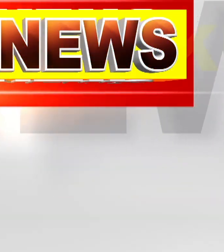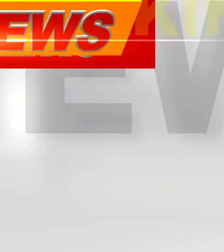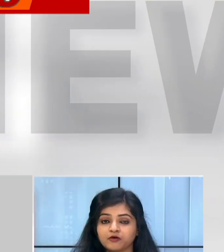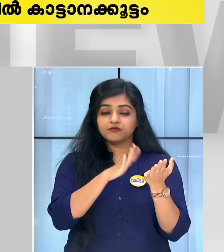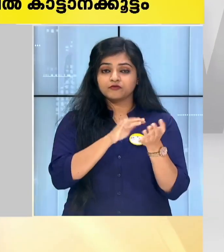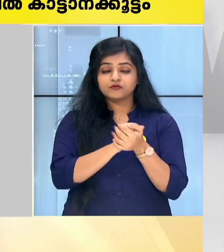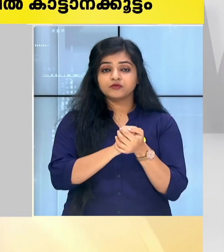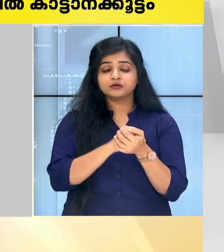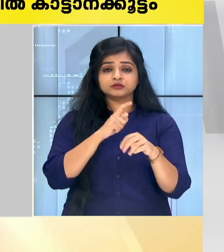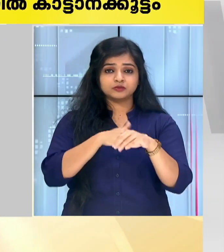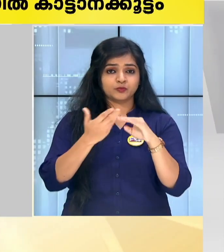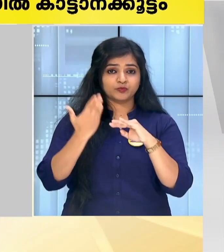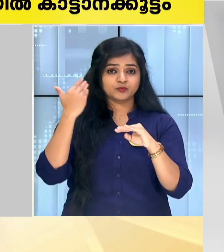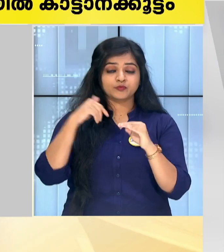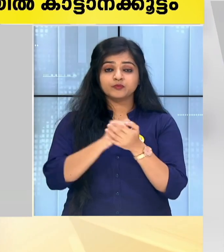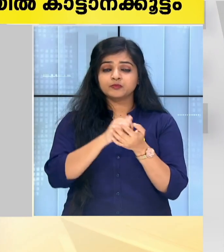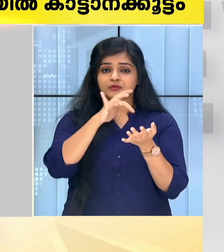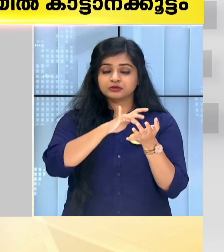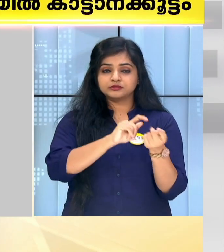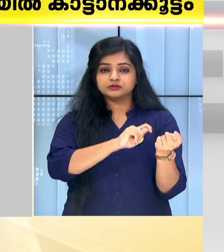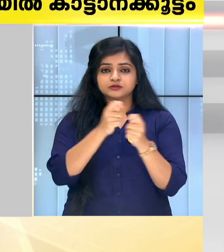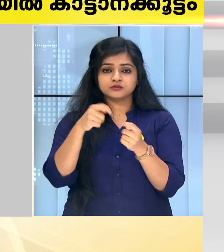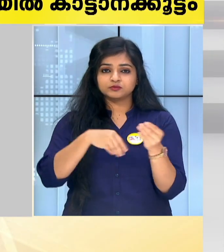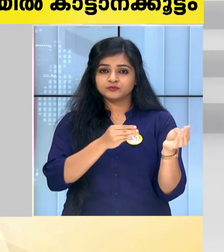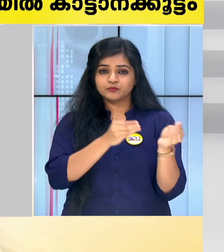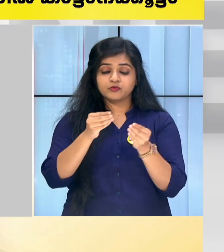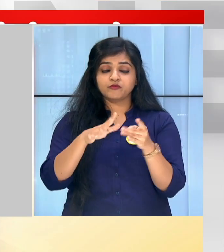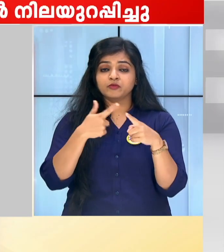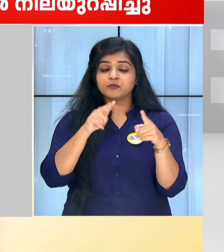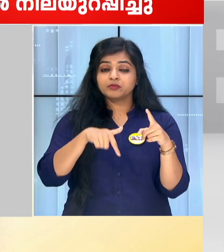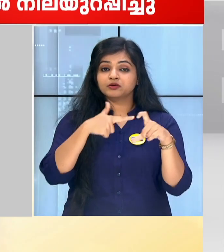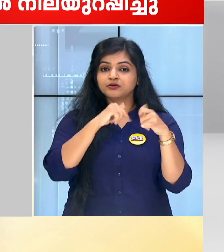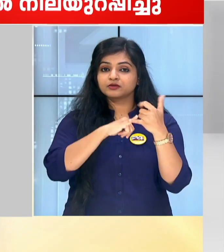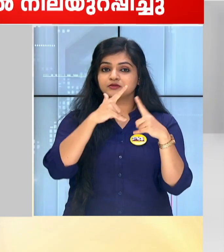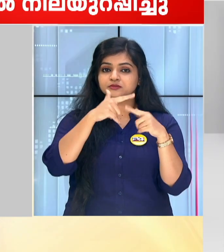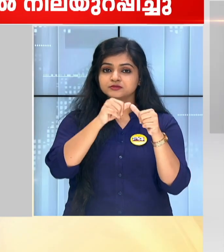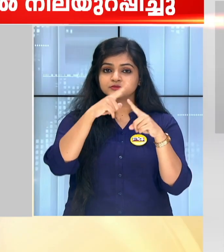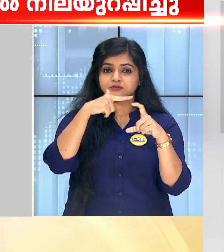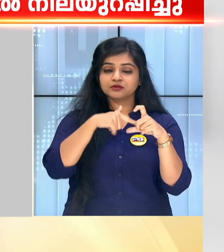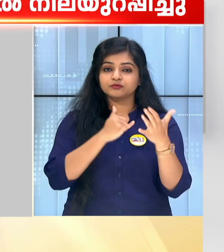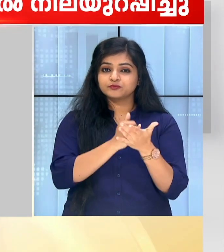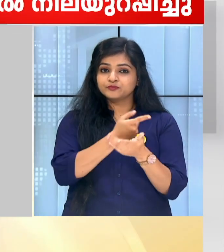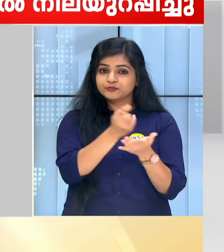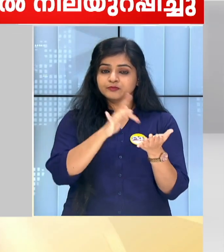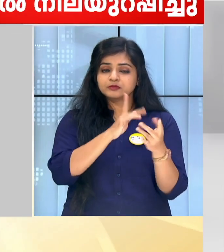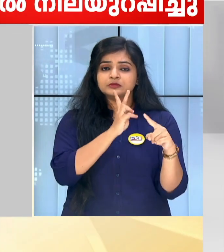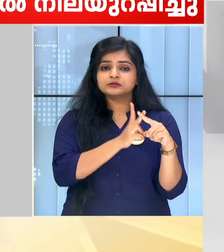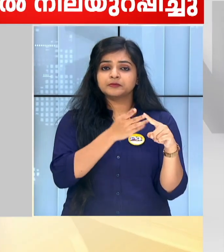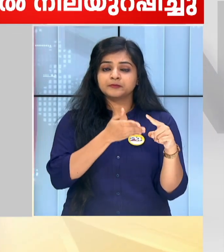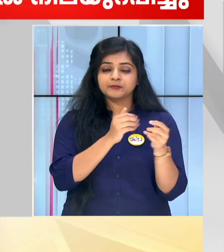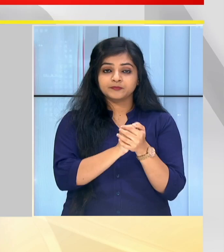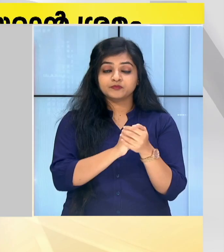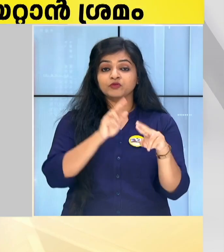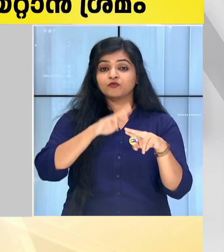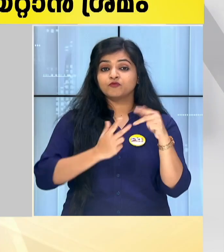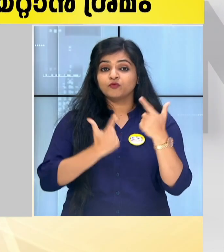അല്പസമയം മുമ്പ് നിന്നിരുന്ന സ്ഥലത്ത് നിന്ന് ഒരല്പം മാറിയിട്ടുണ്ട്. പക്ഷേ അതിപ്പം ഈ എസ്റ്റേറ്റ് മേഖലയിൽ തന്നെ തുടരുന്നു എന്നുള്ളത് ആശങ്കപ്പെടുത്തുന്ന കാര്യമാണ്. ഉടനെ കാട് കയറ്റാൻ